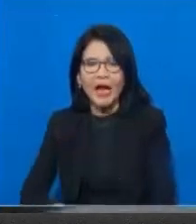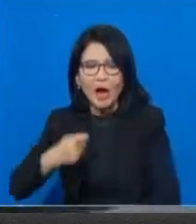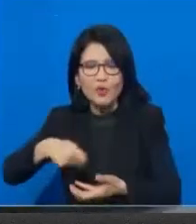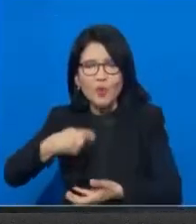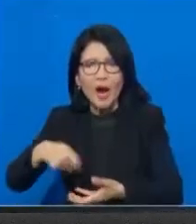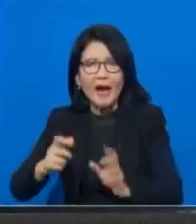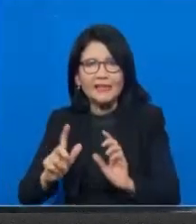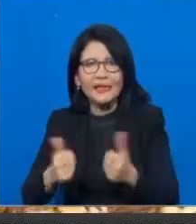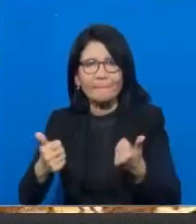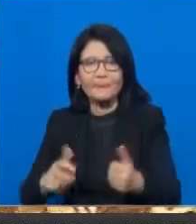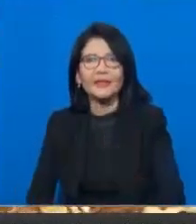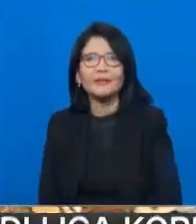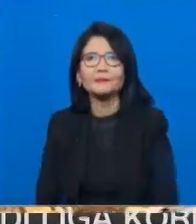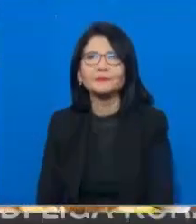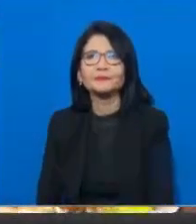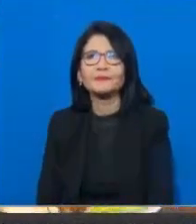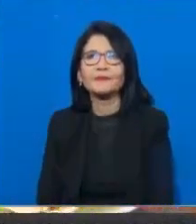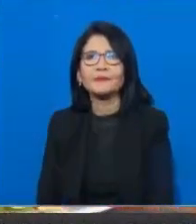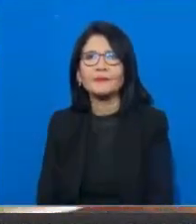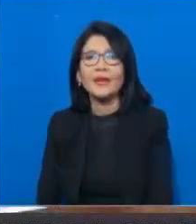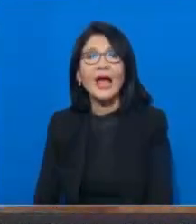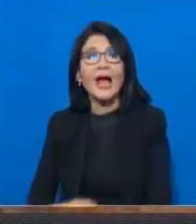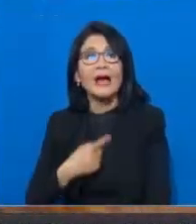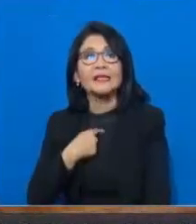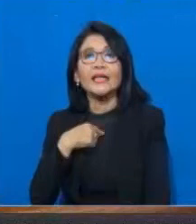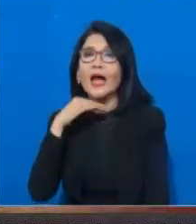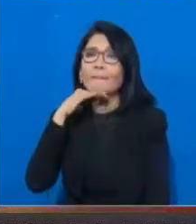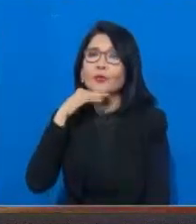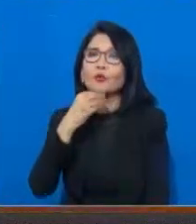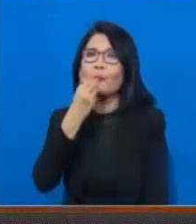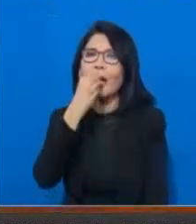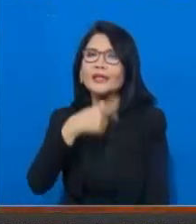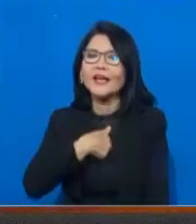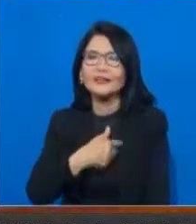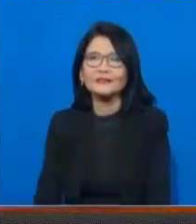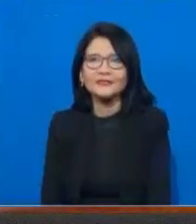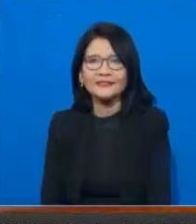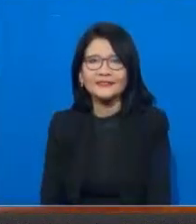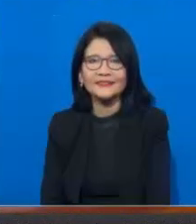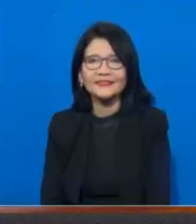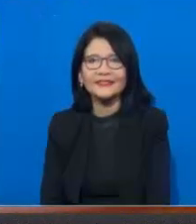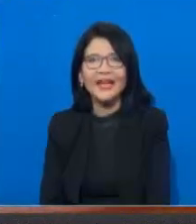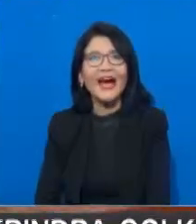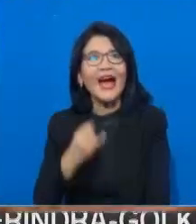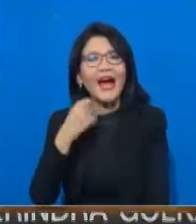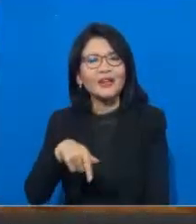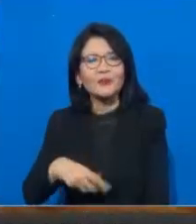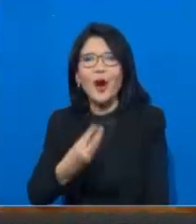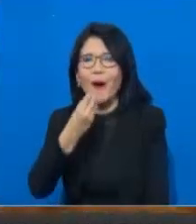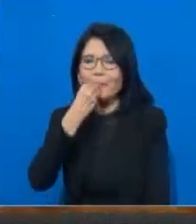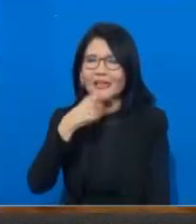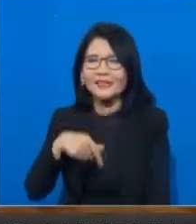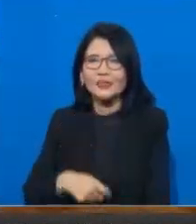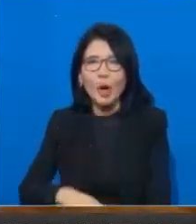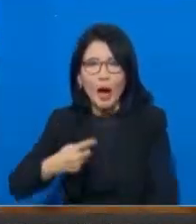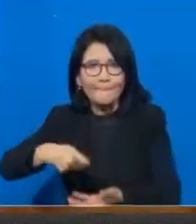siap. Di depan, saya menanti pesanan utama saya datang. Dan akhirnya penantian itu berakhir, misoa